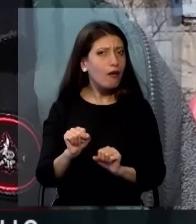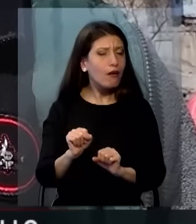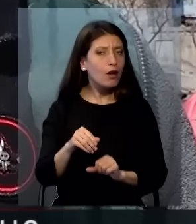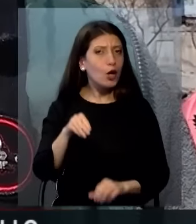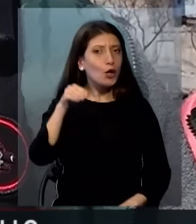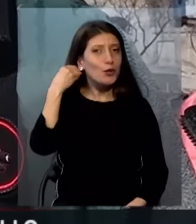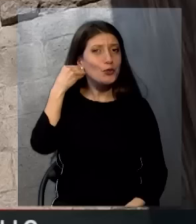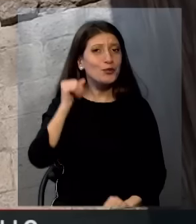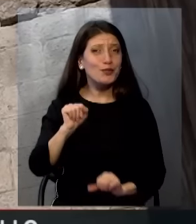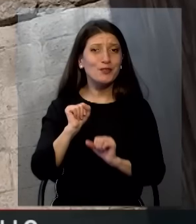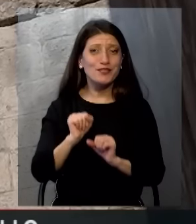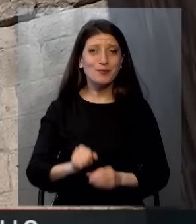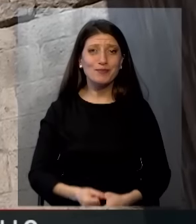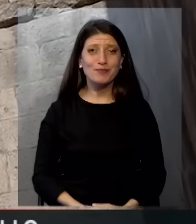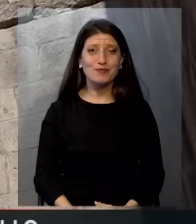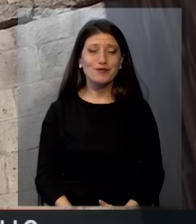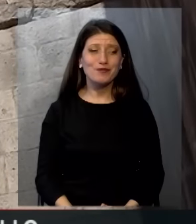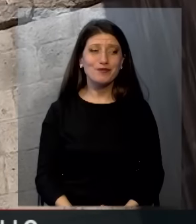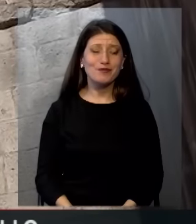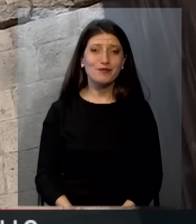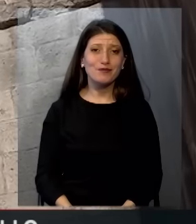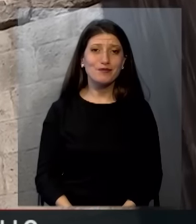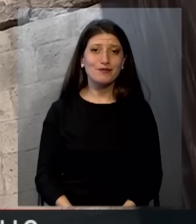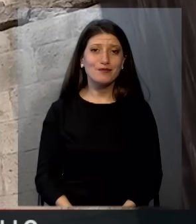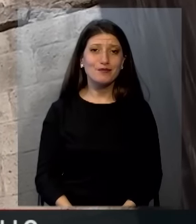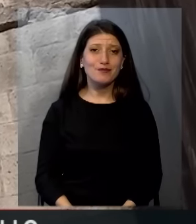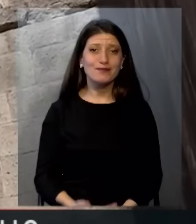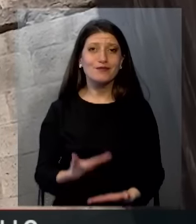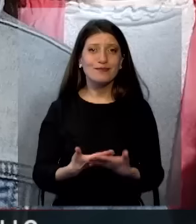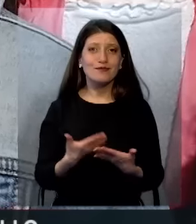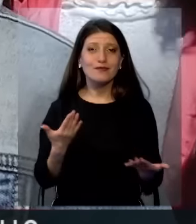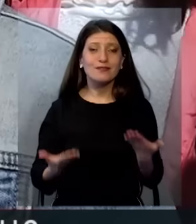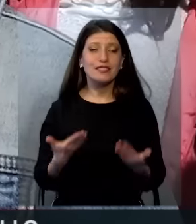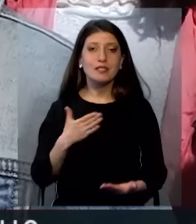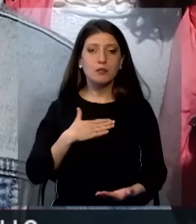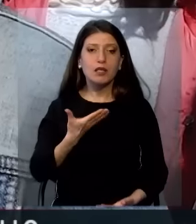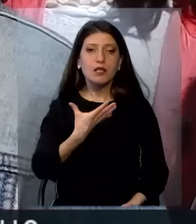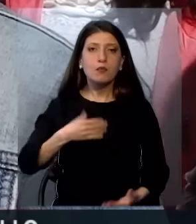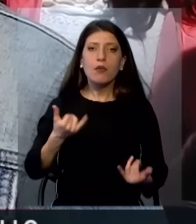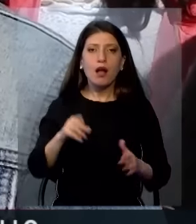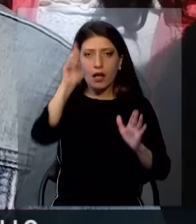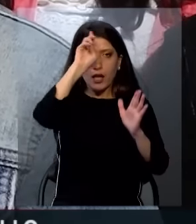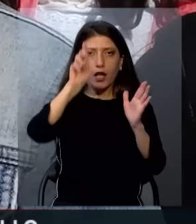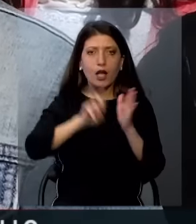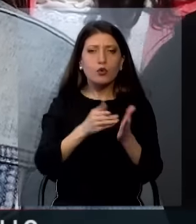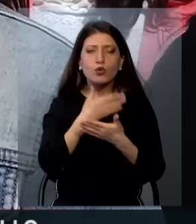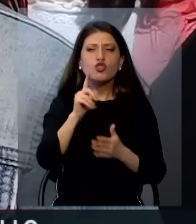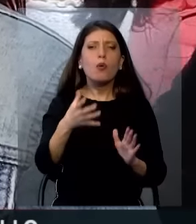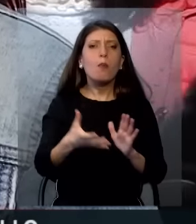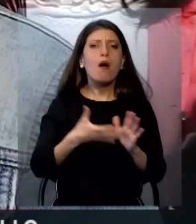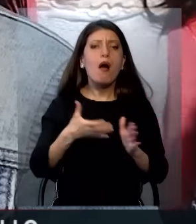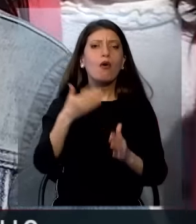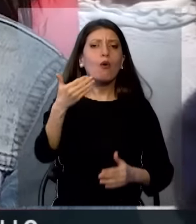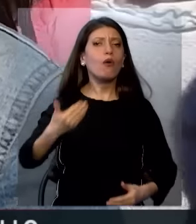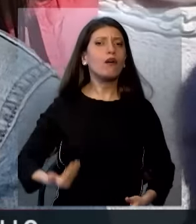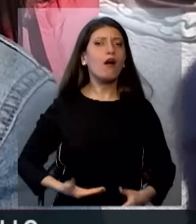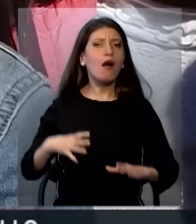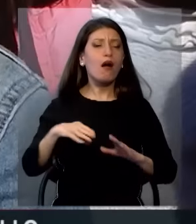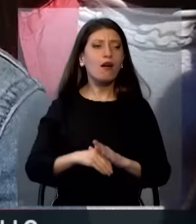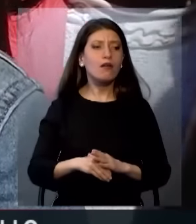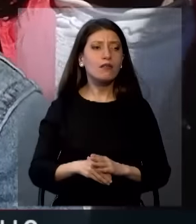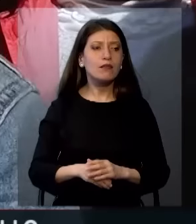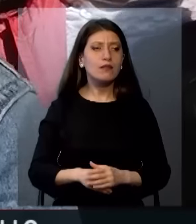Թուրքերից։ Թուրքերից, լավ։ Օրինակ հիմա եթե մենք եկեղեցիներ չունենայինք, ինչ կպակասեր քո կյանքում?